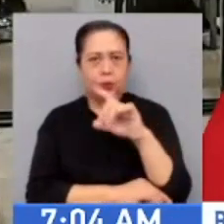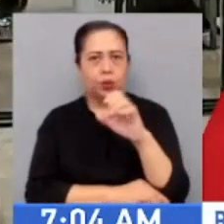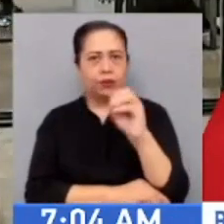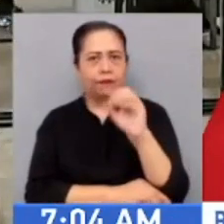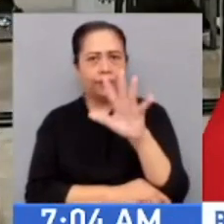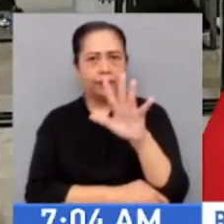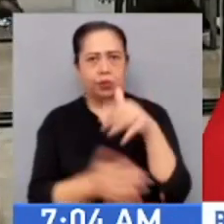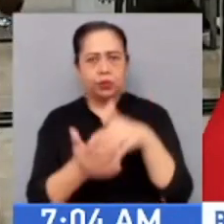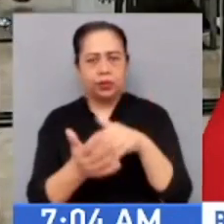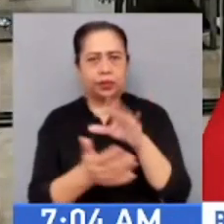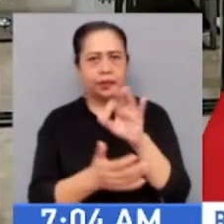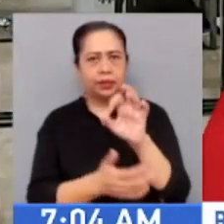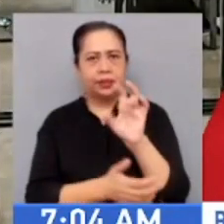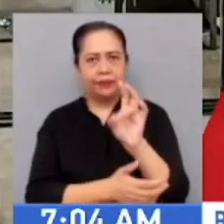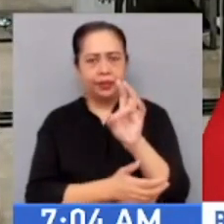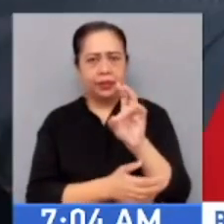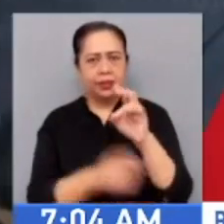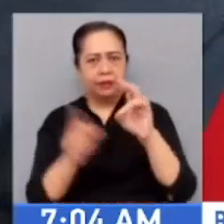105,970 out of